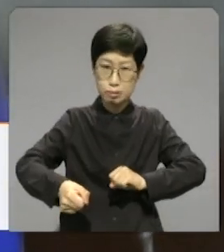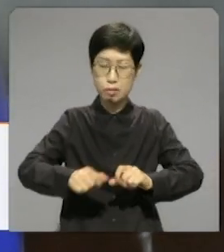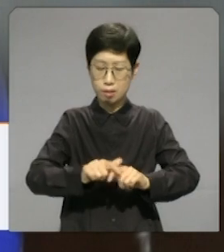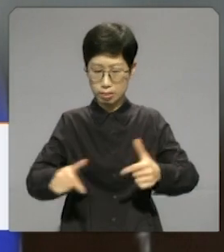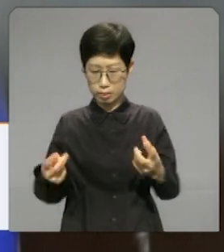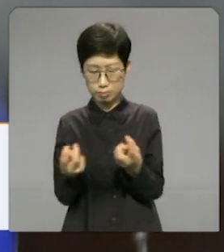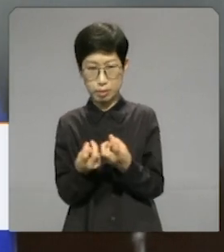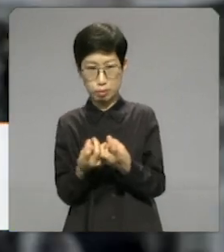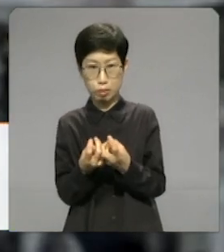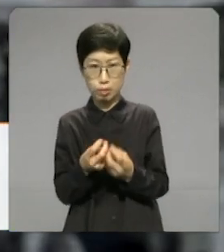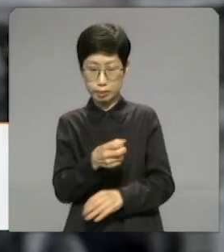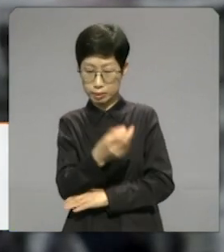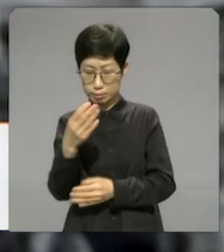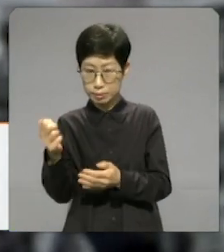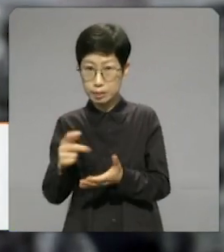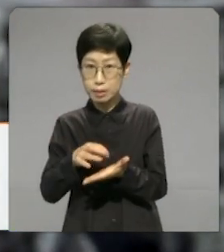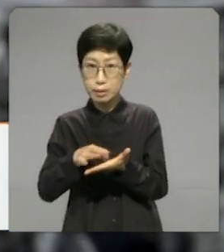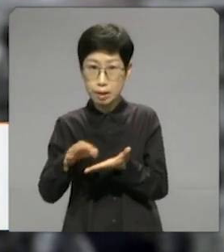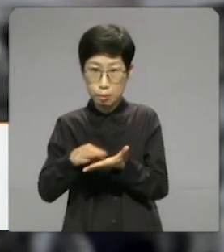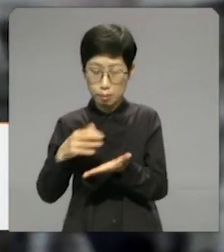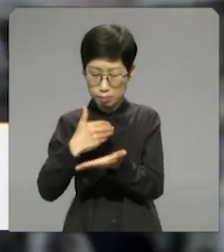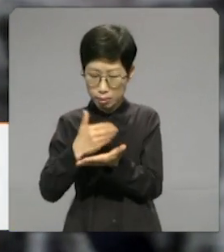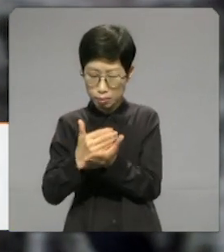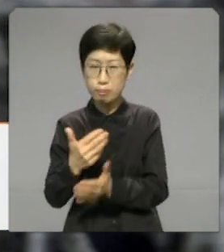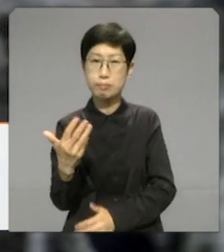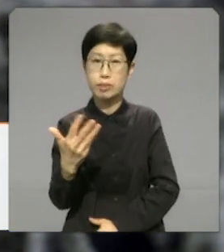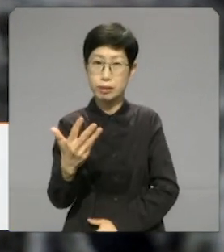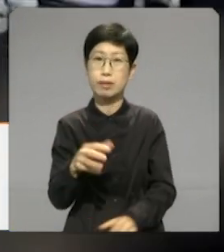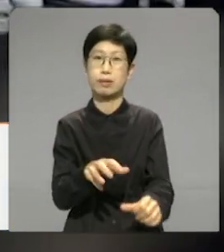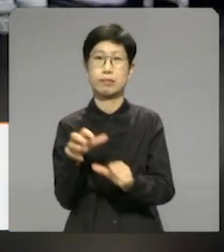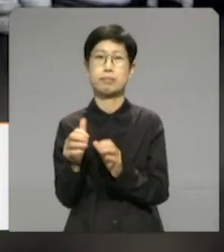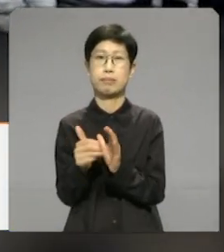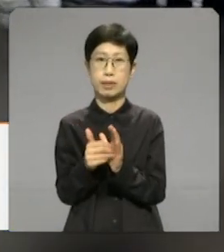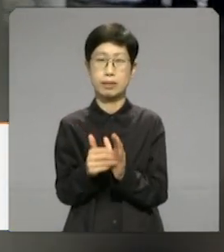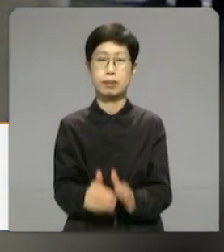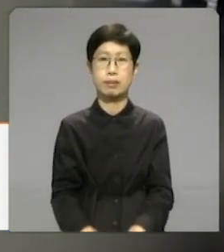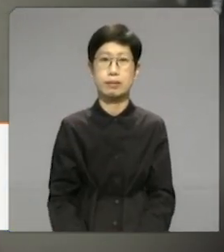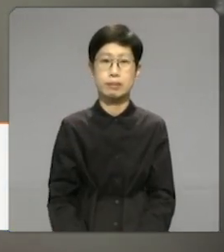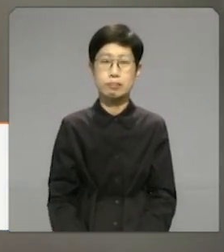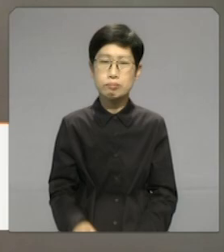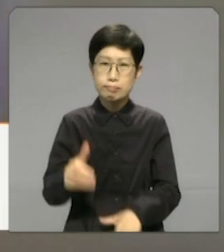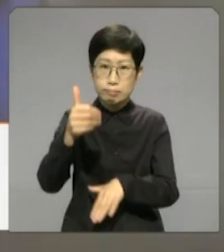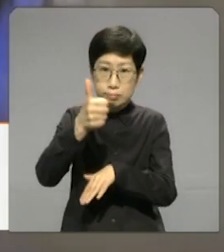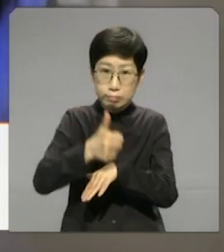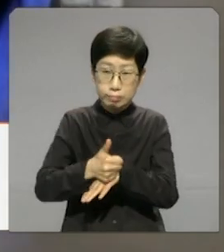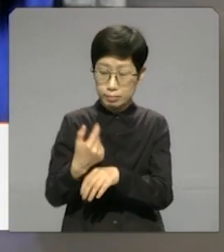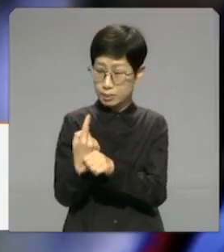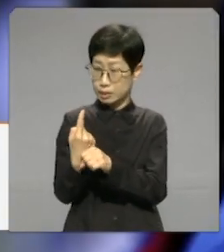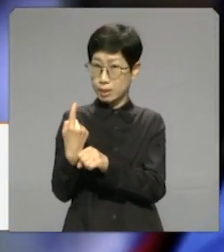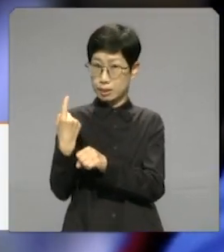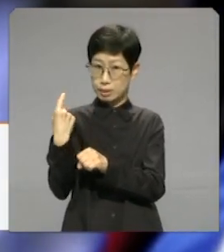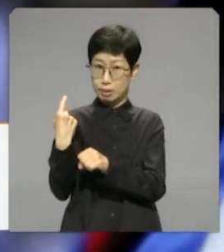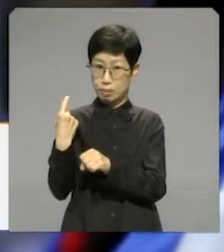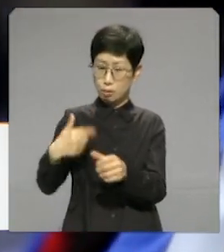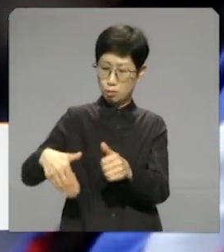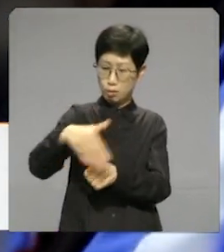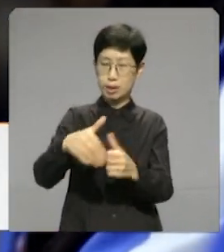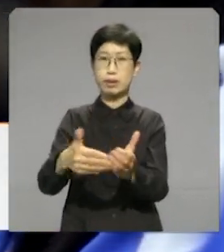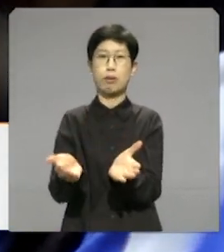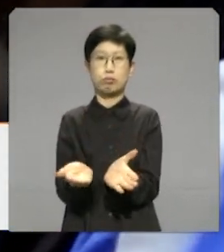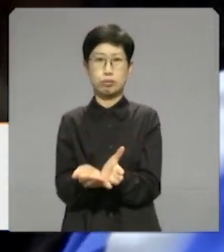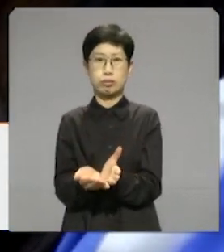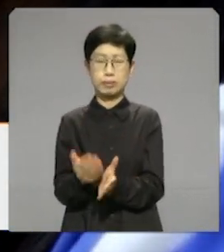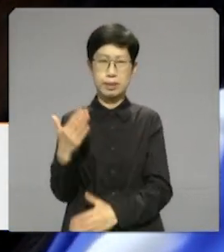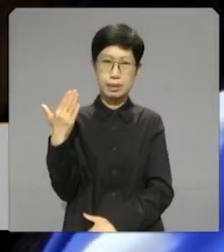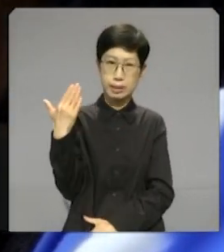등 신문을 재사용하는 여덟가지 기법을 활용했다고 하는데요 그 결과 지난해 생태환경부 녹색